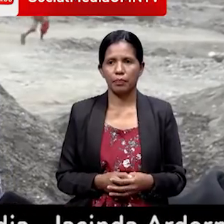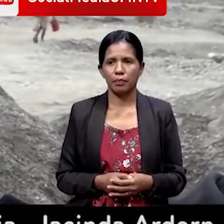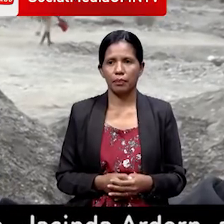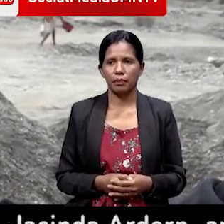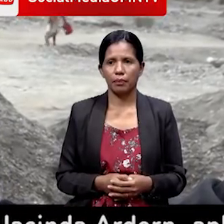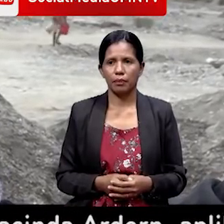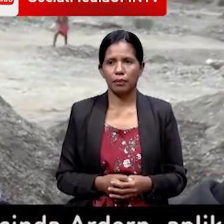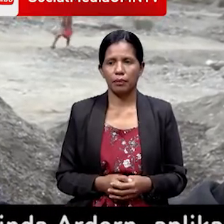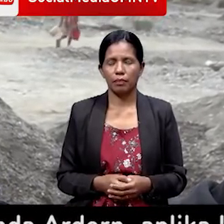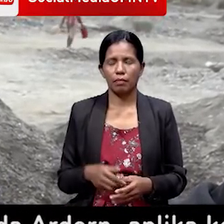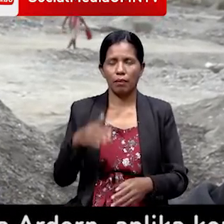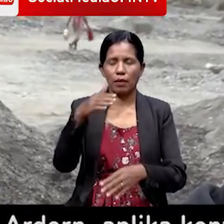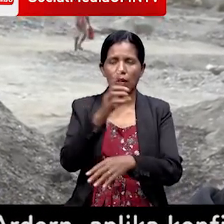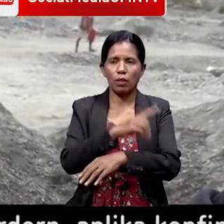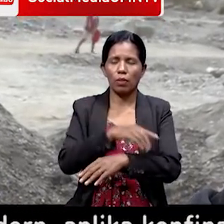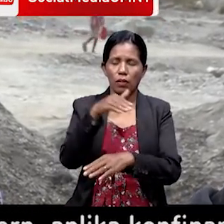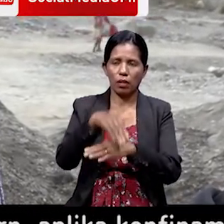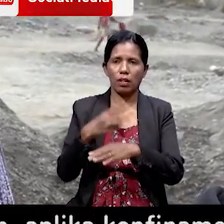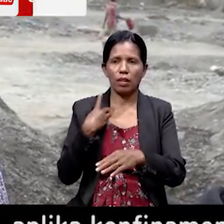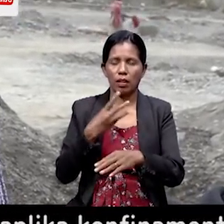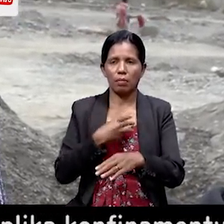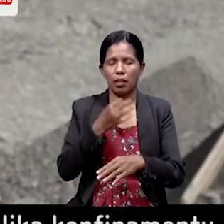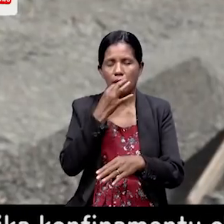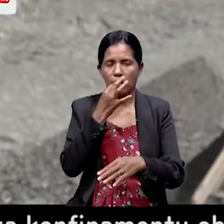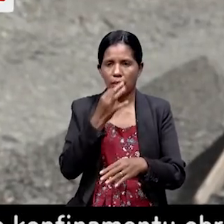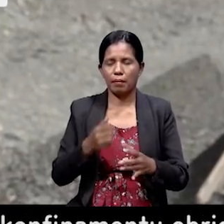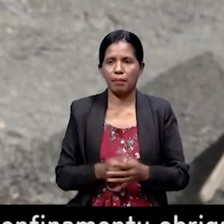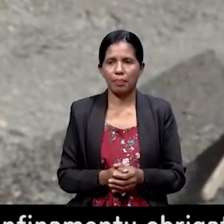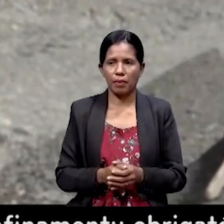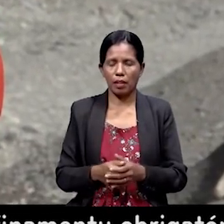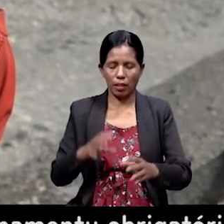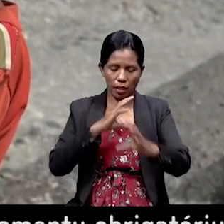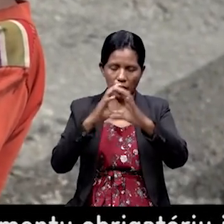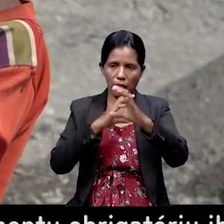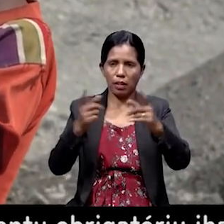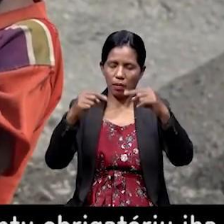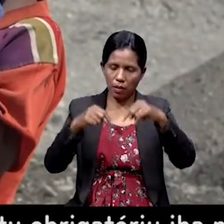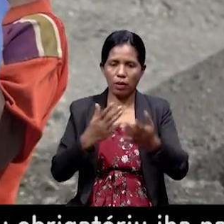Lorong kalan dan ham, ya lorong. Karena tetamu dia ini sem politik fokus.